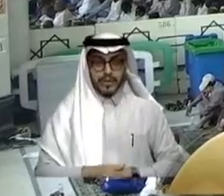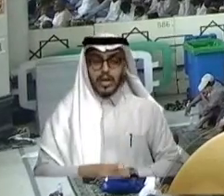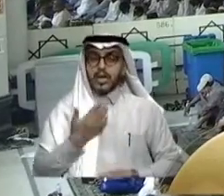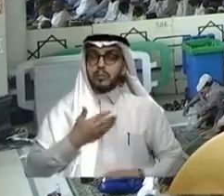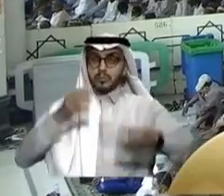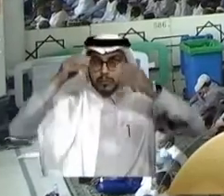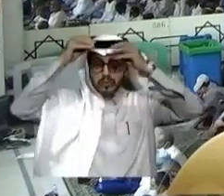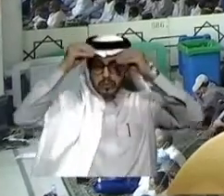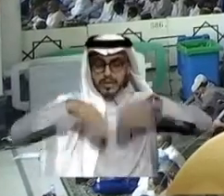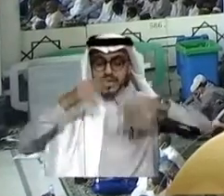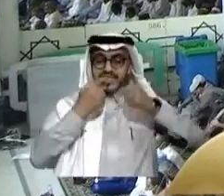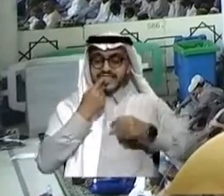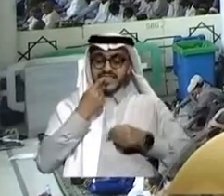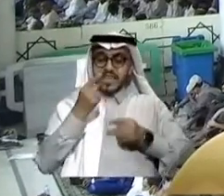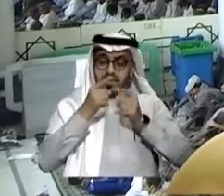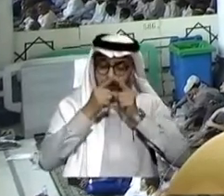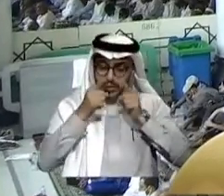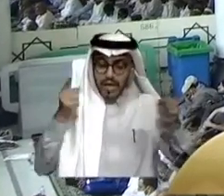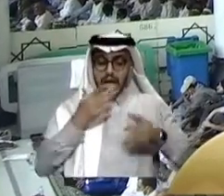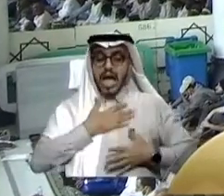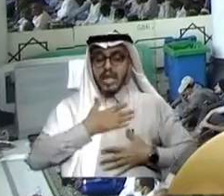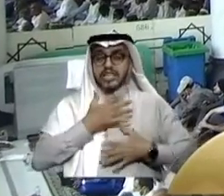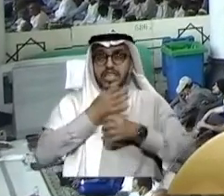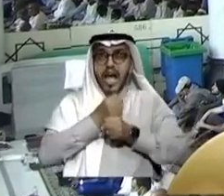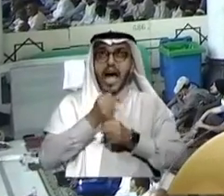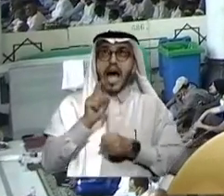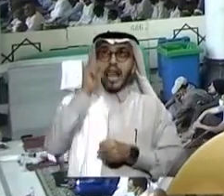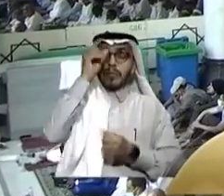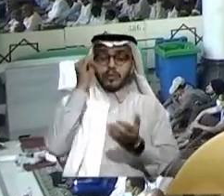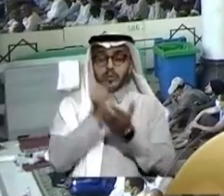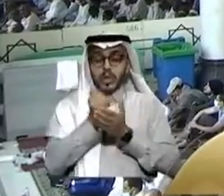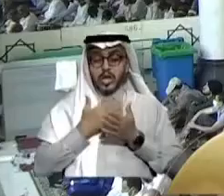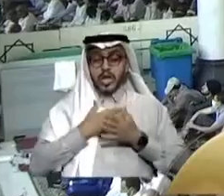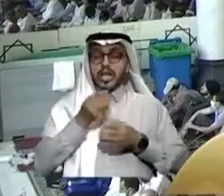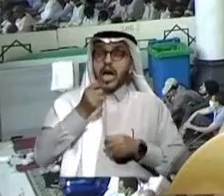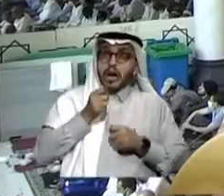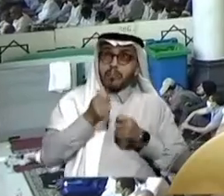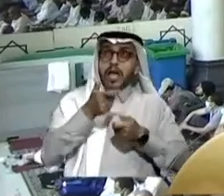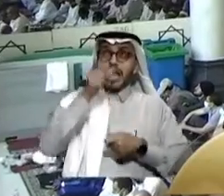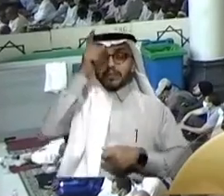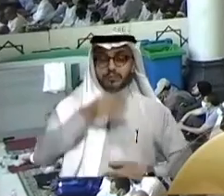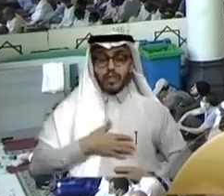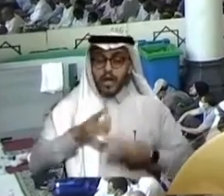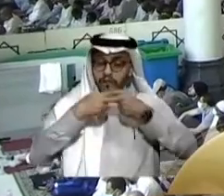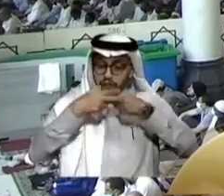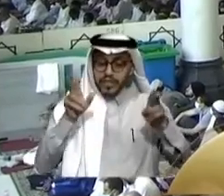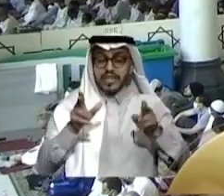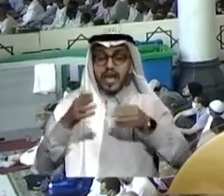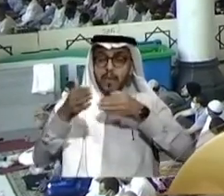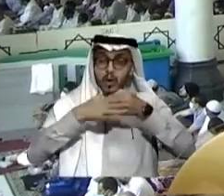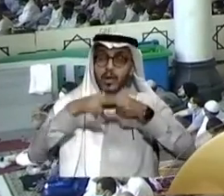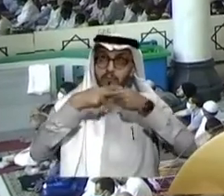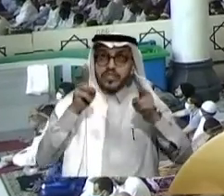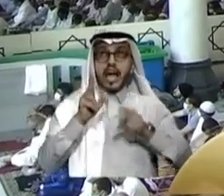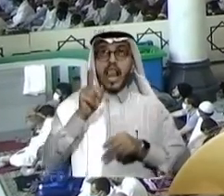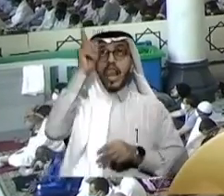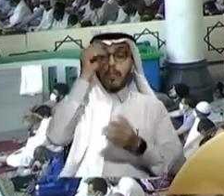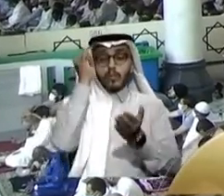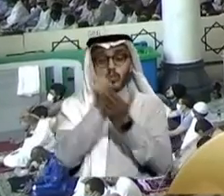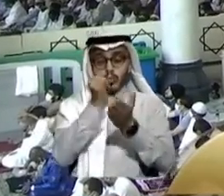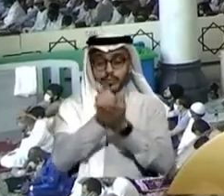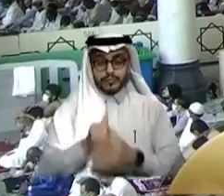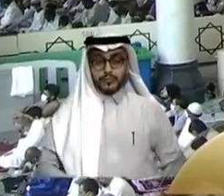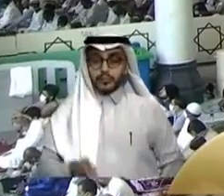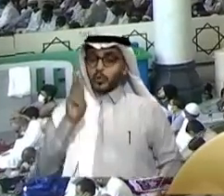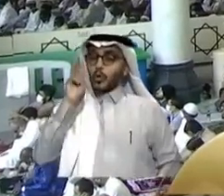من زيادة الأعمار، وصحة الأبدان، وسعة الأرزاق، وفتح الأغلاق،